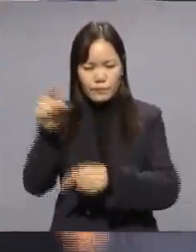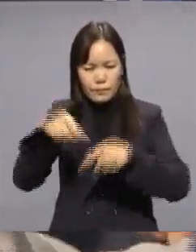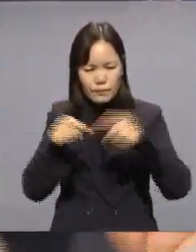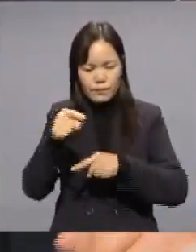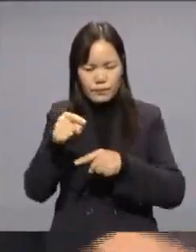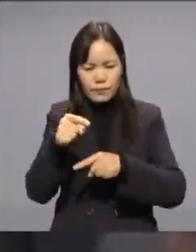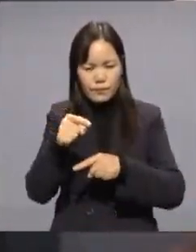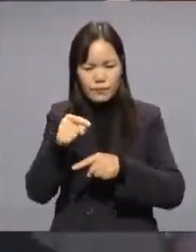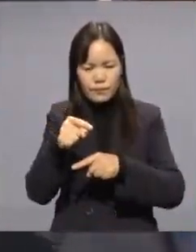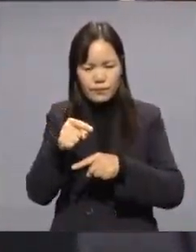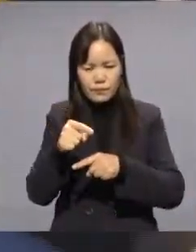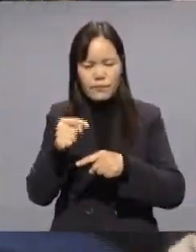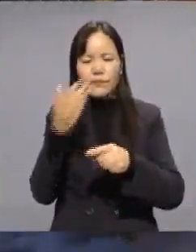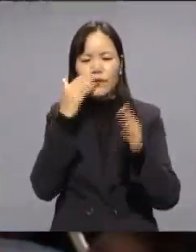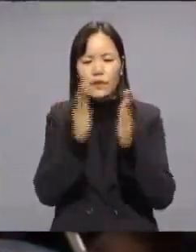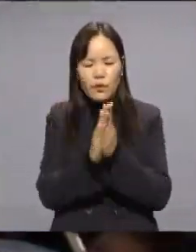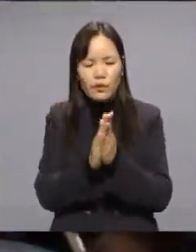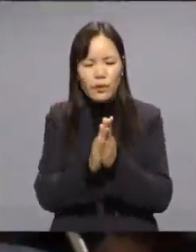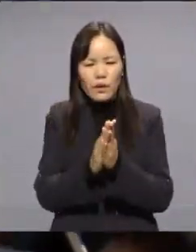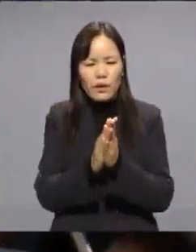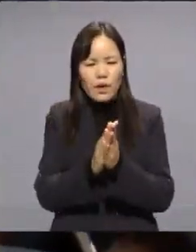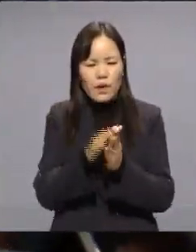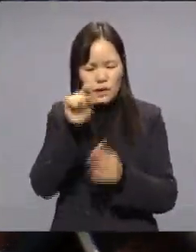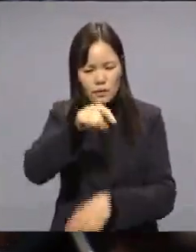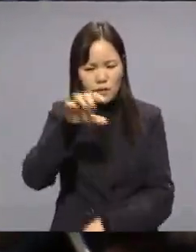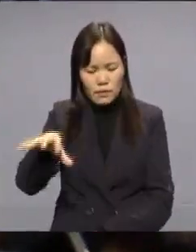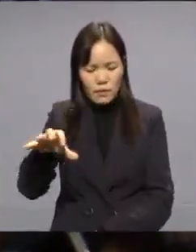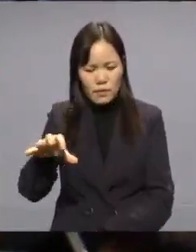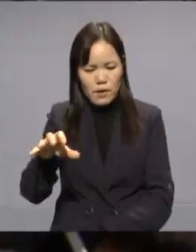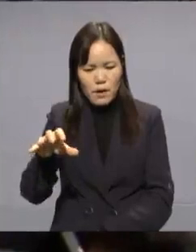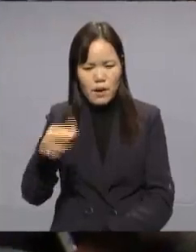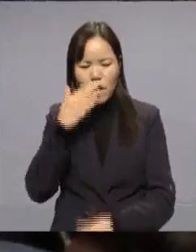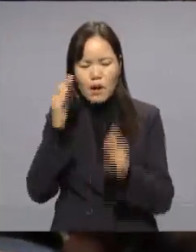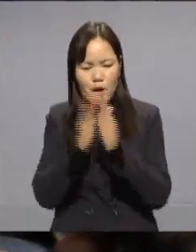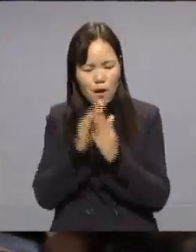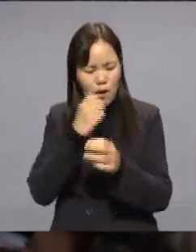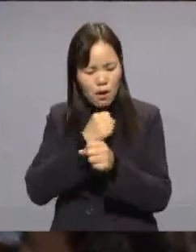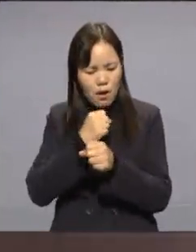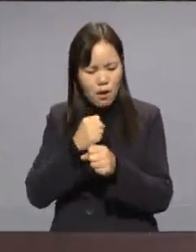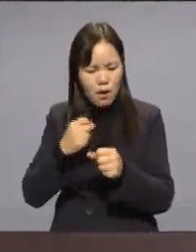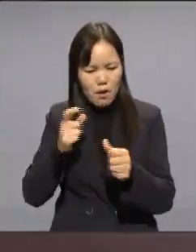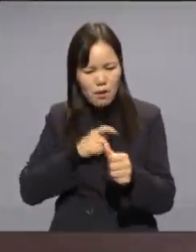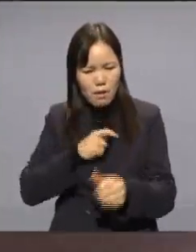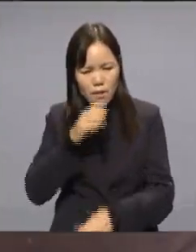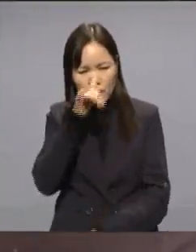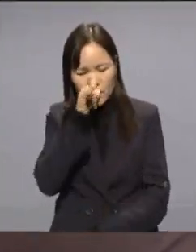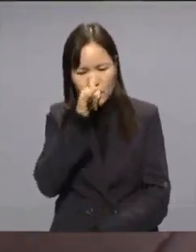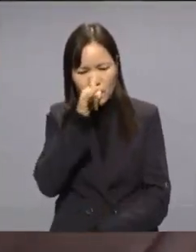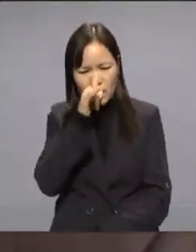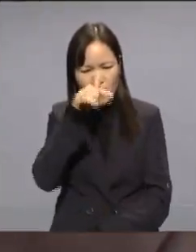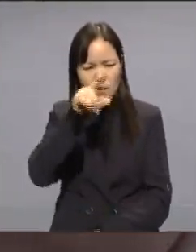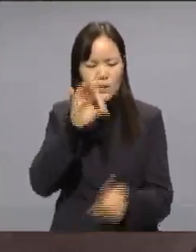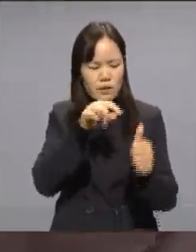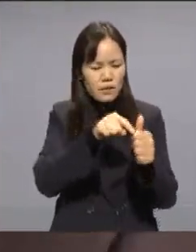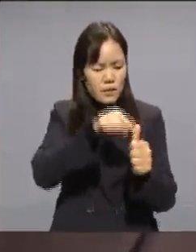보고 있고 대장동 위례사업 공모 의심 정황들을 찾으면서 정 실장 신병 확보 여부는